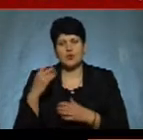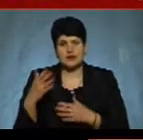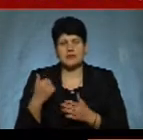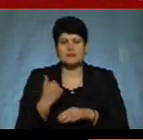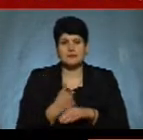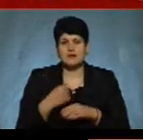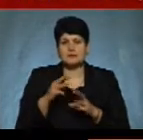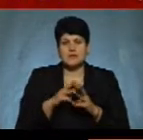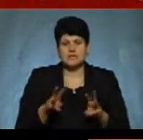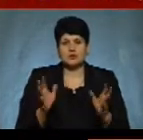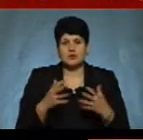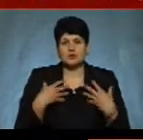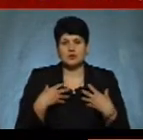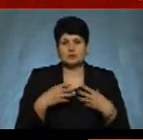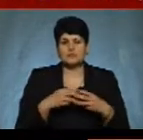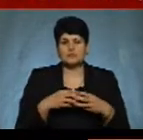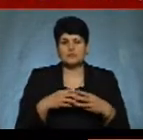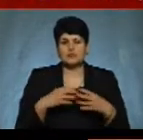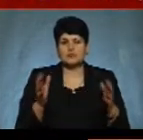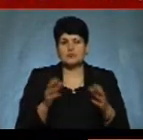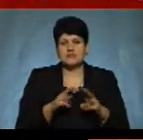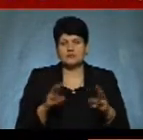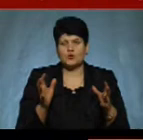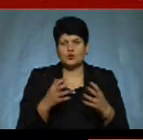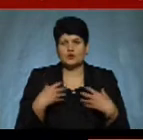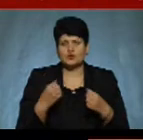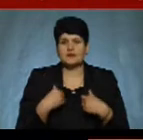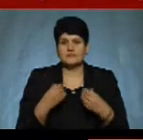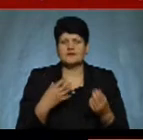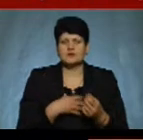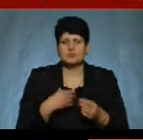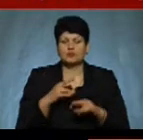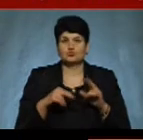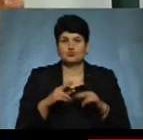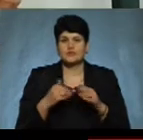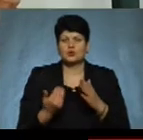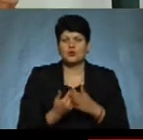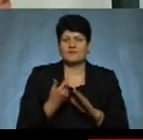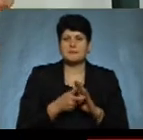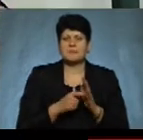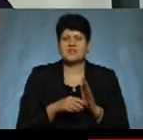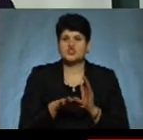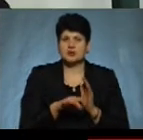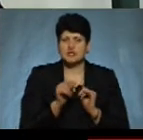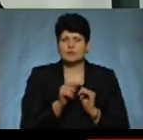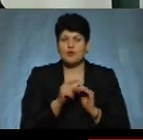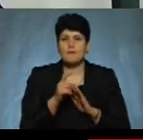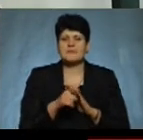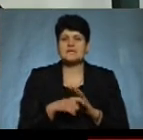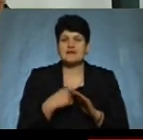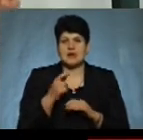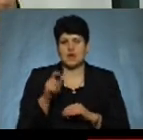прем'єр-міністра, Міністерства охорони здоров'я про те, що нам важливо побудувати нове приміщення, щоб його впізнавали